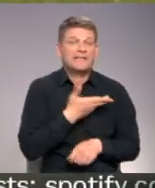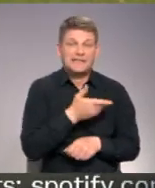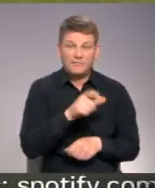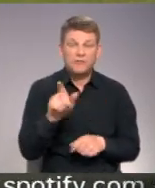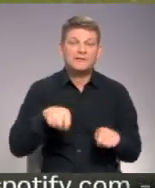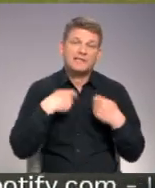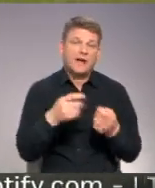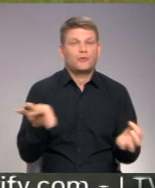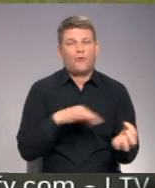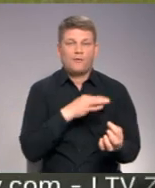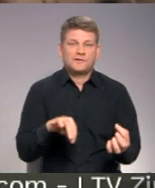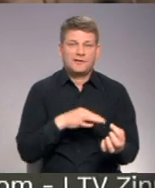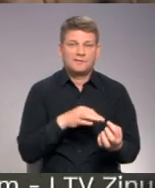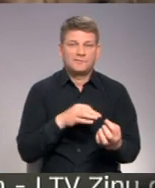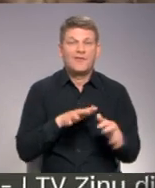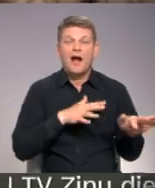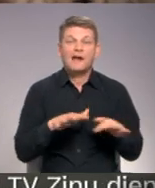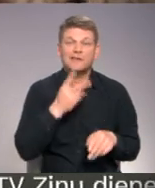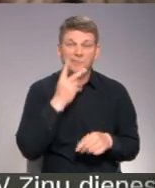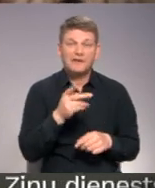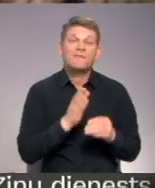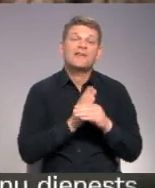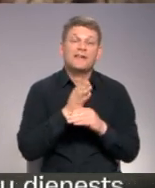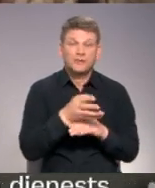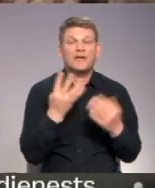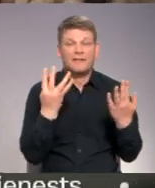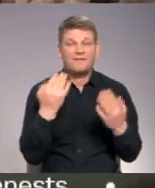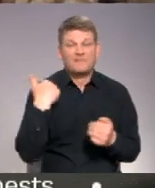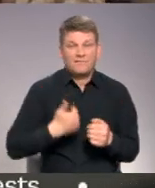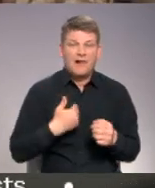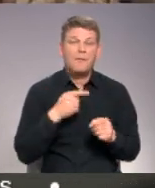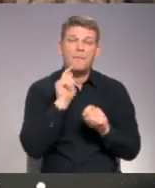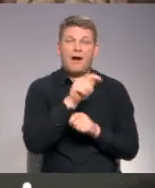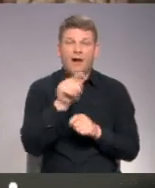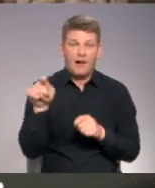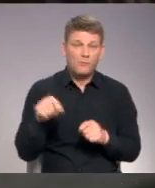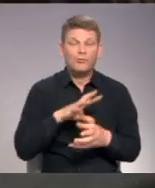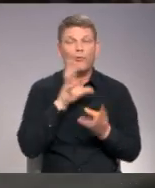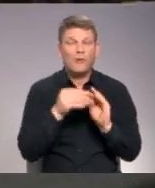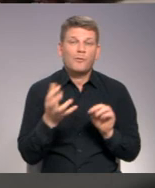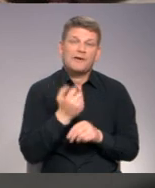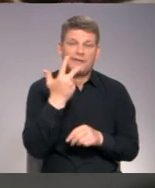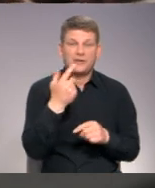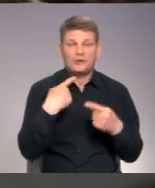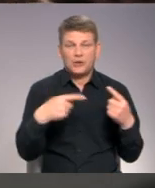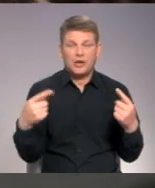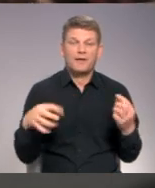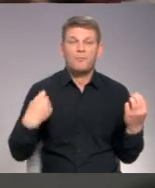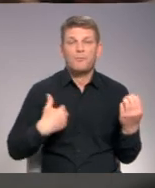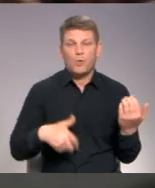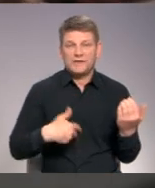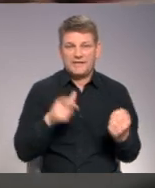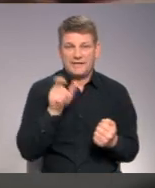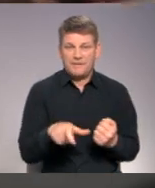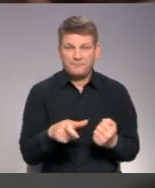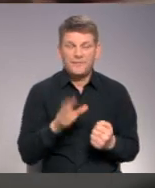iedzīvotājiem sniegtu koncertu. Akcija paredz viesoties 9 Ventspils pagalmos kopumā ar 3 dažādiem mūziķiem.